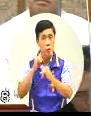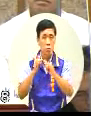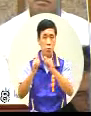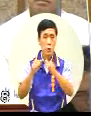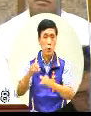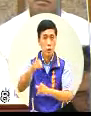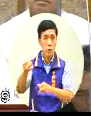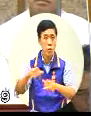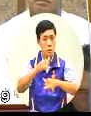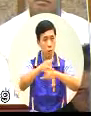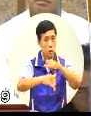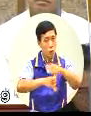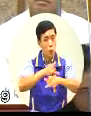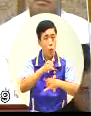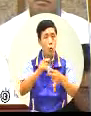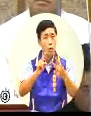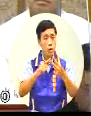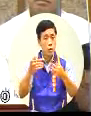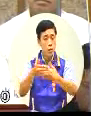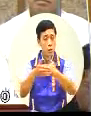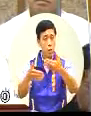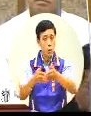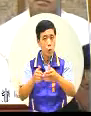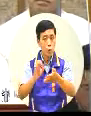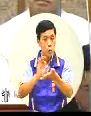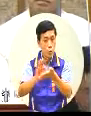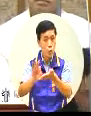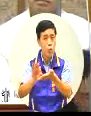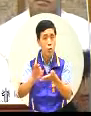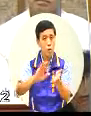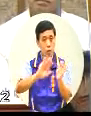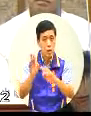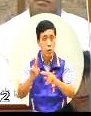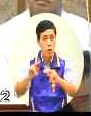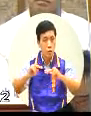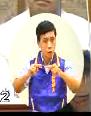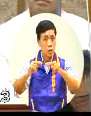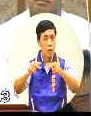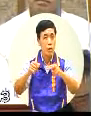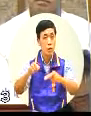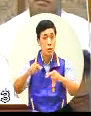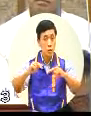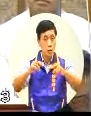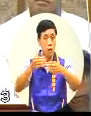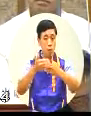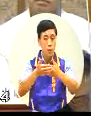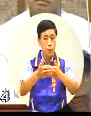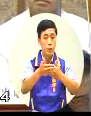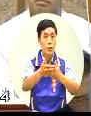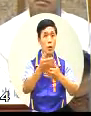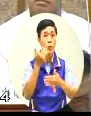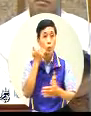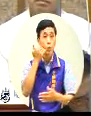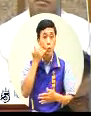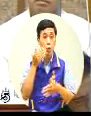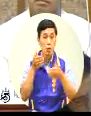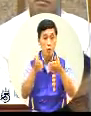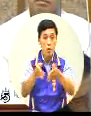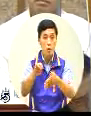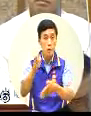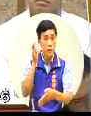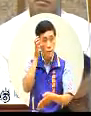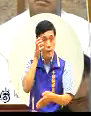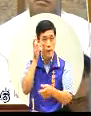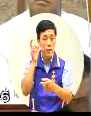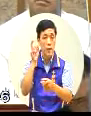或是平常这种交通使用行为的改变。不过就在这个改变的过程里面，如果我们是往一个正向的方向，刚